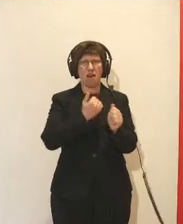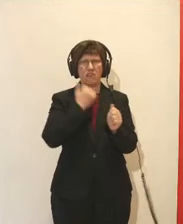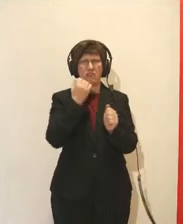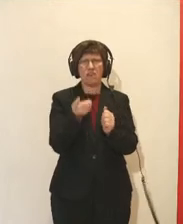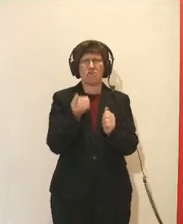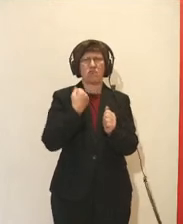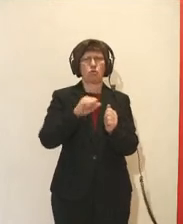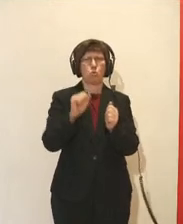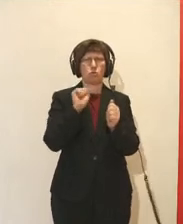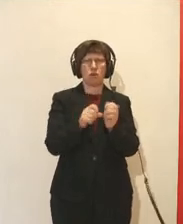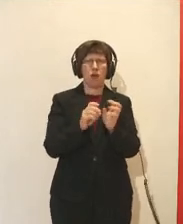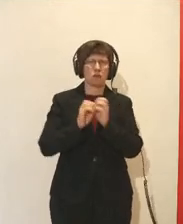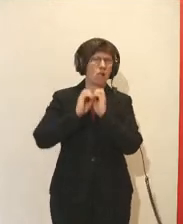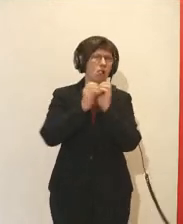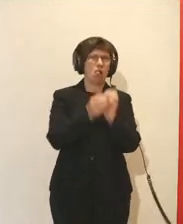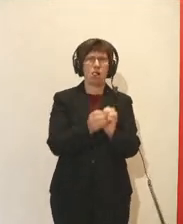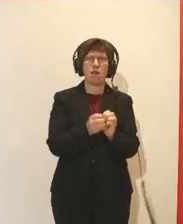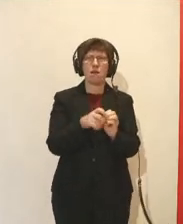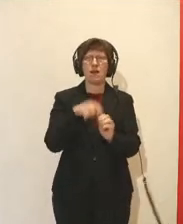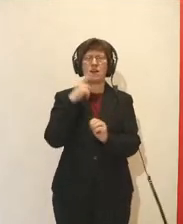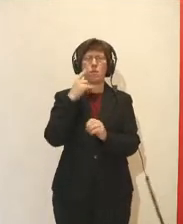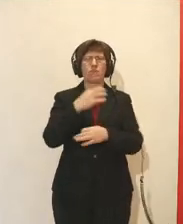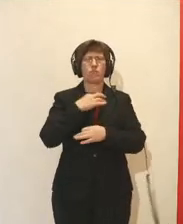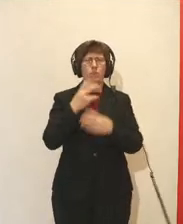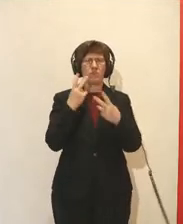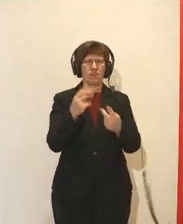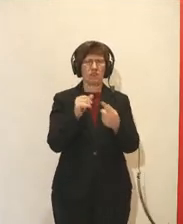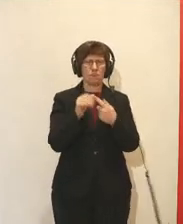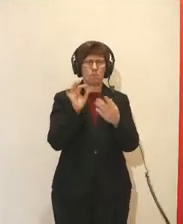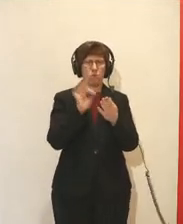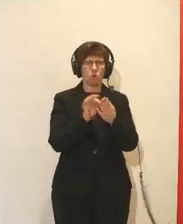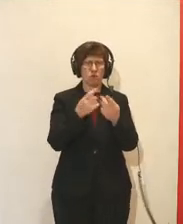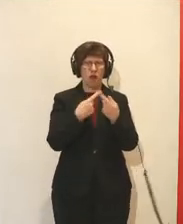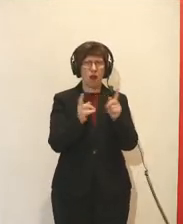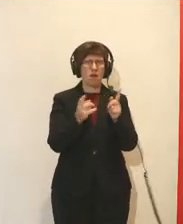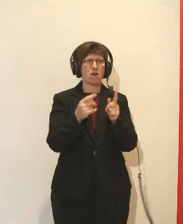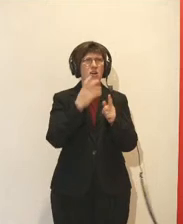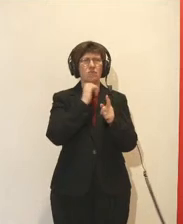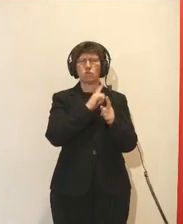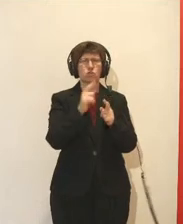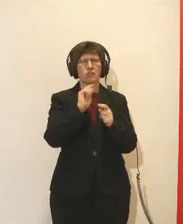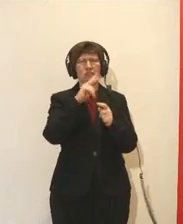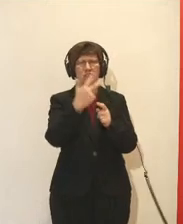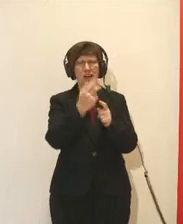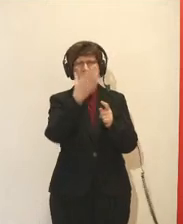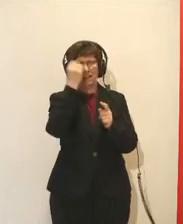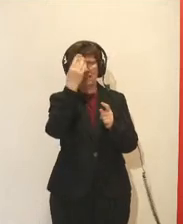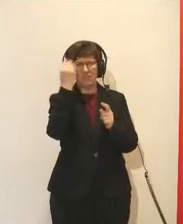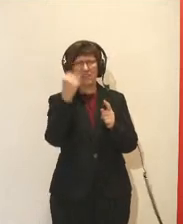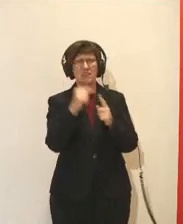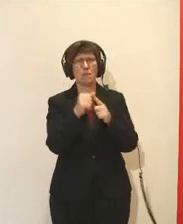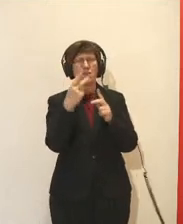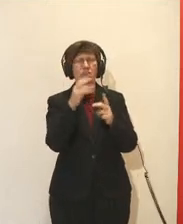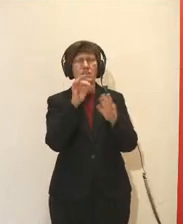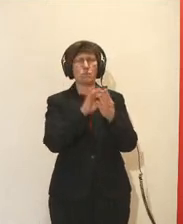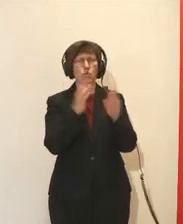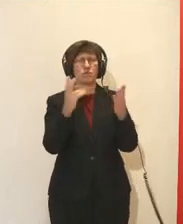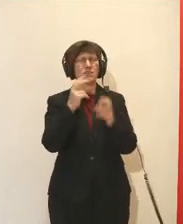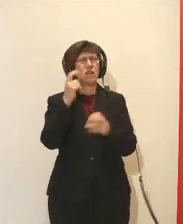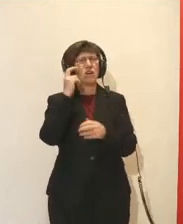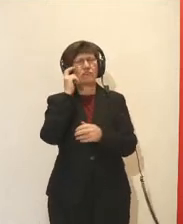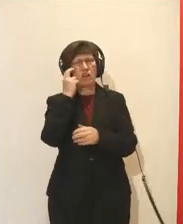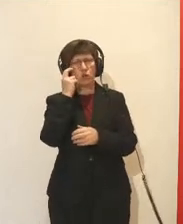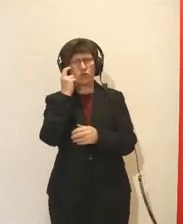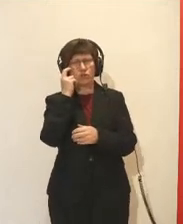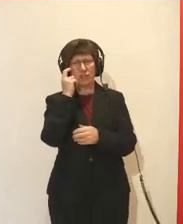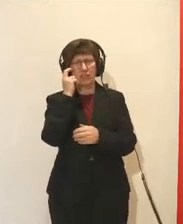bekämpfen und ich glaube das ist mir fast der wichtigste punkt von allen ohne dass man die ersten drei nicht tut aber der wichtigste punkt ist dass die vernünftigen